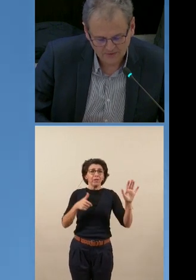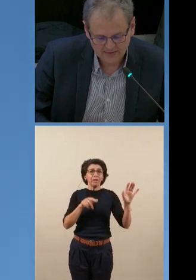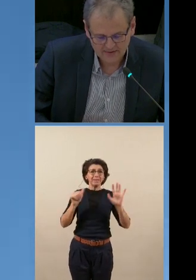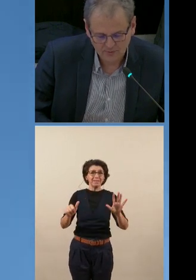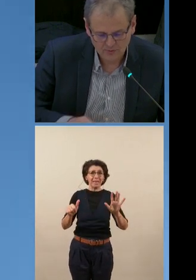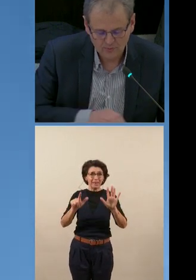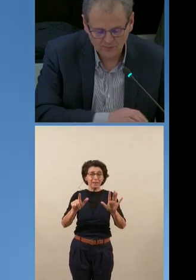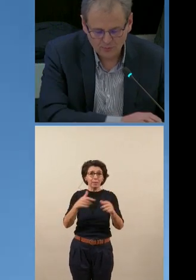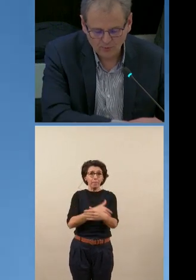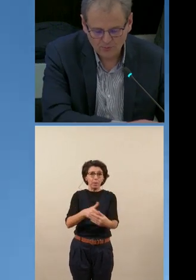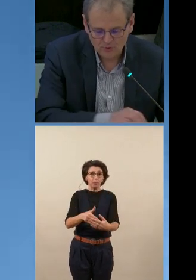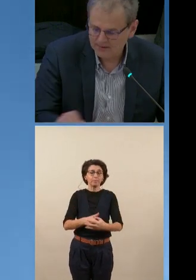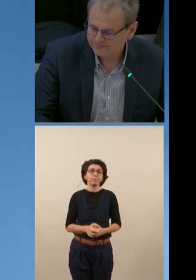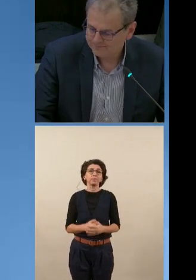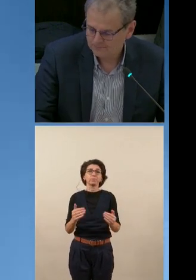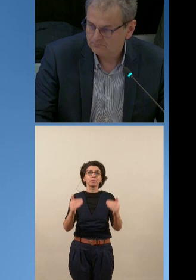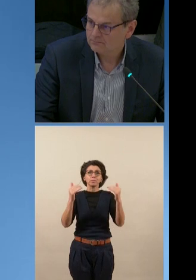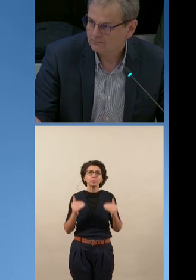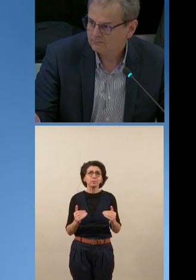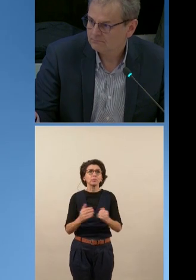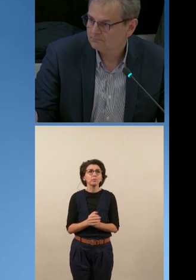grands équilibres du futur